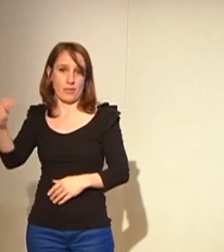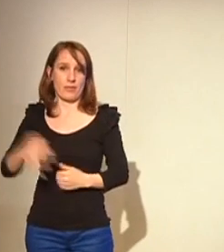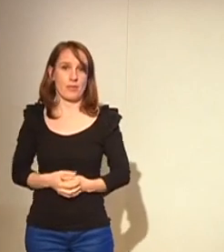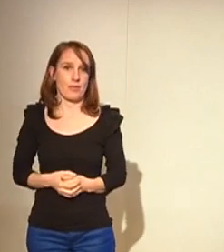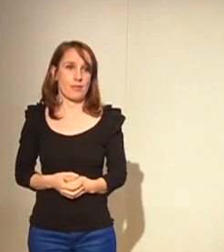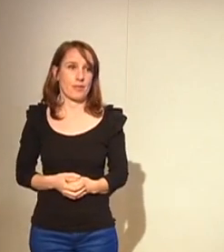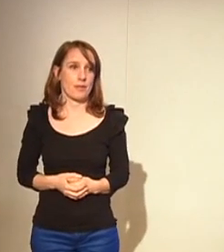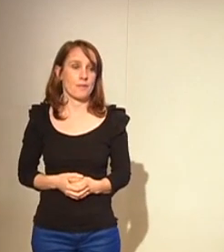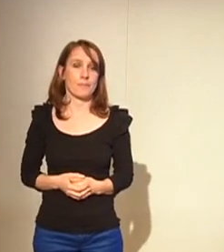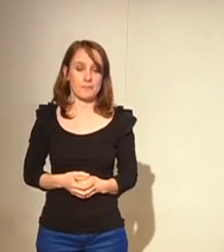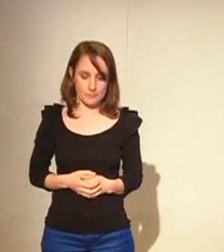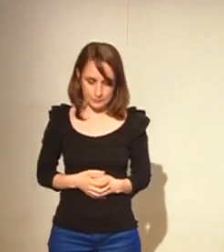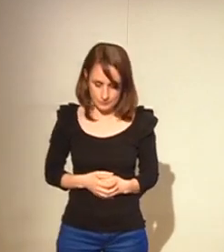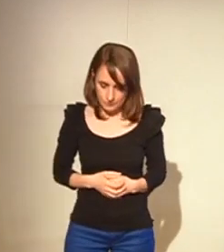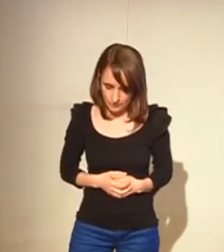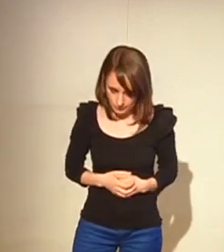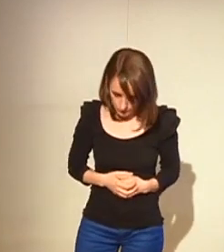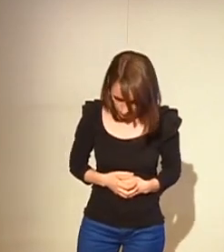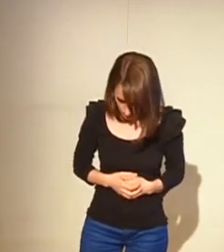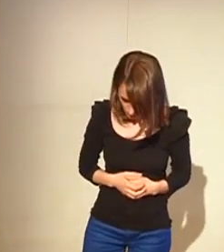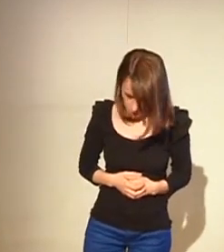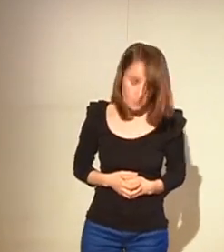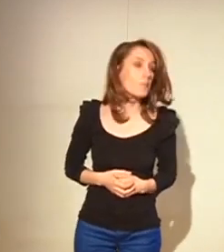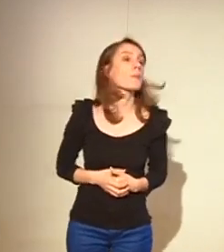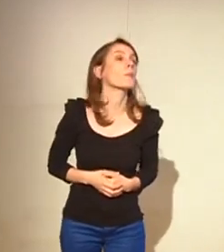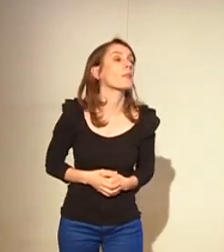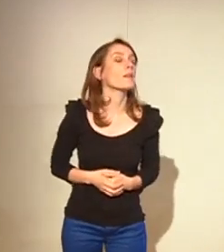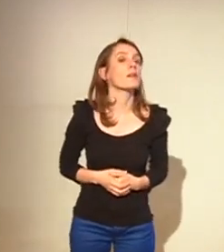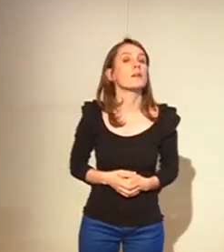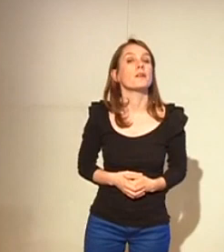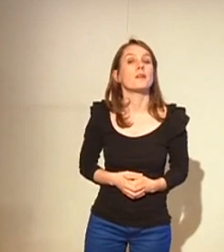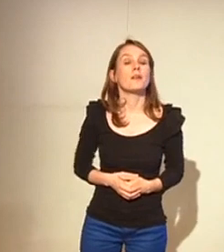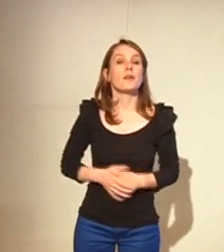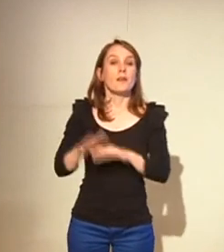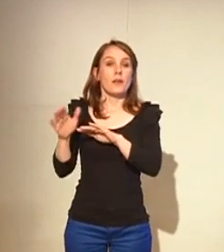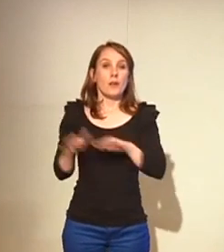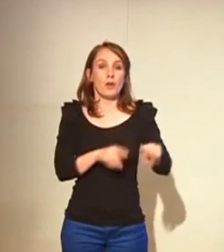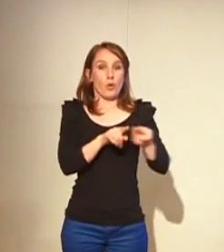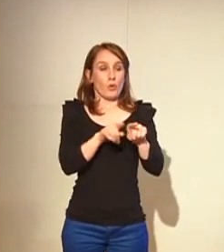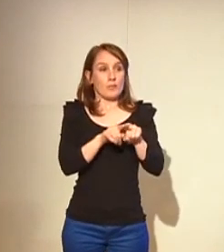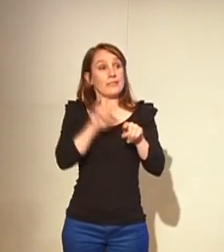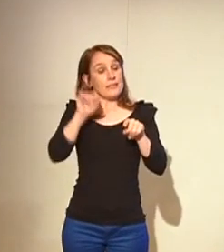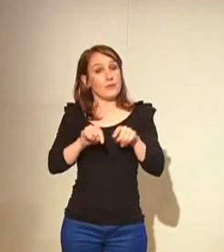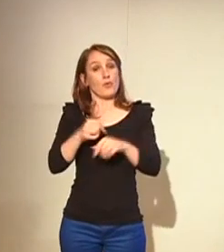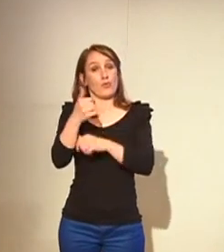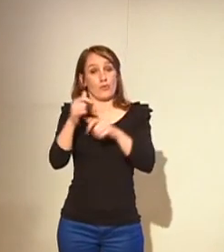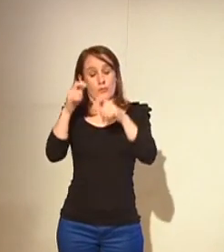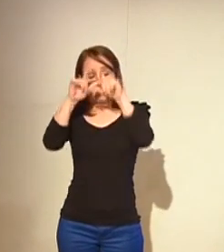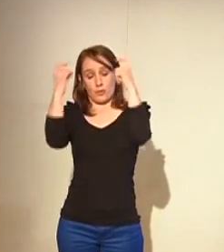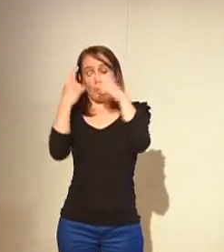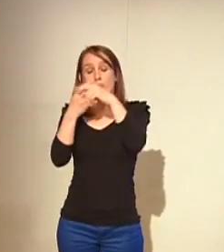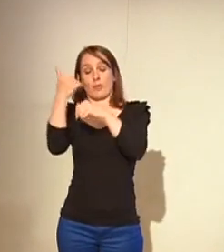National et nous devons également donc nommer un titulaire et un suppléant pour